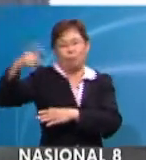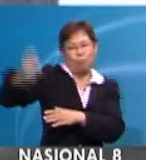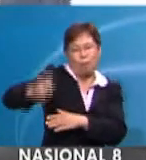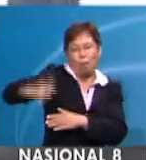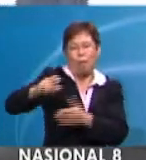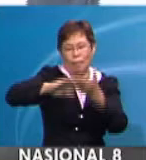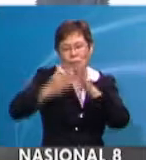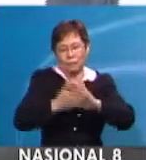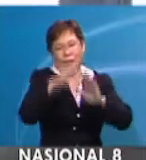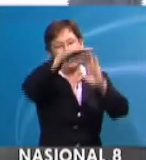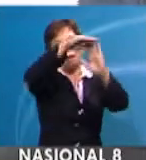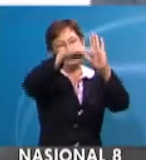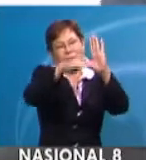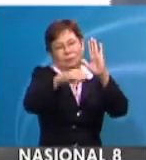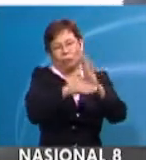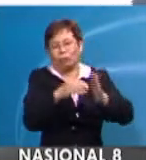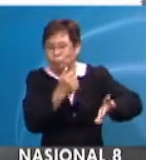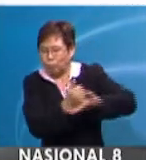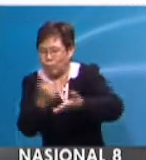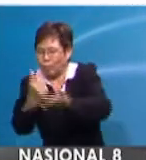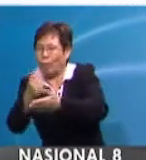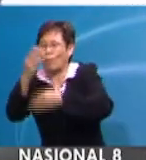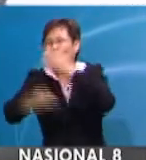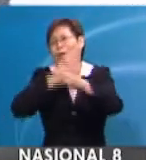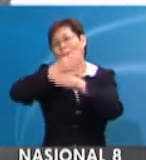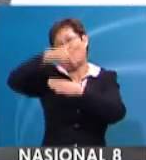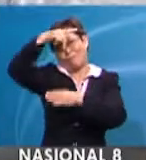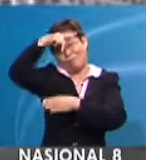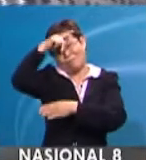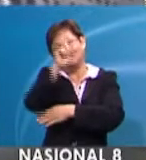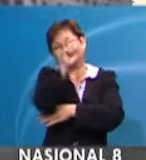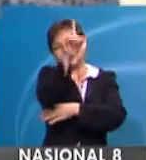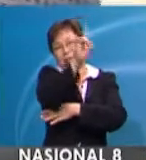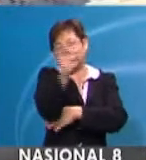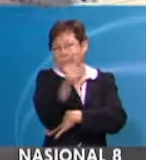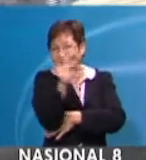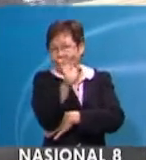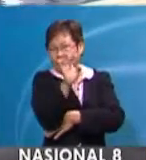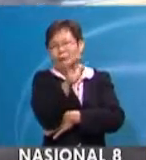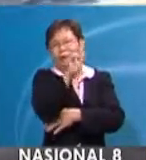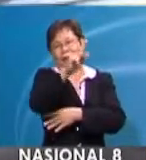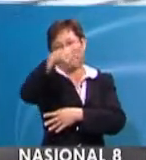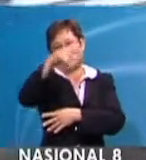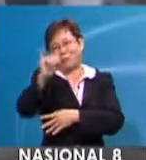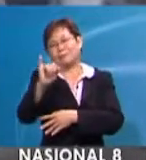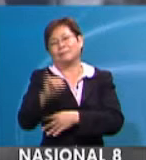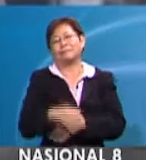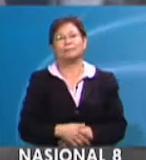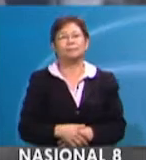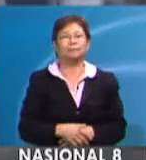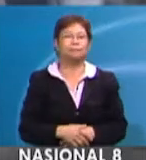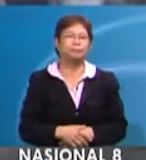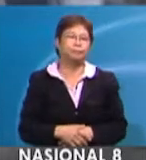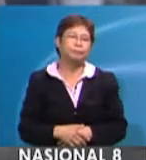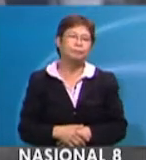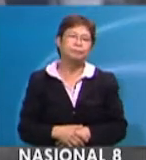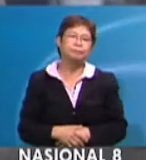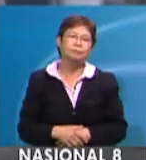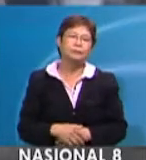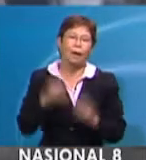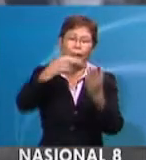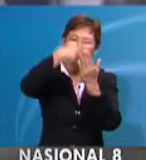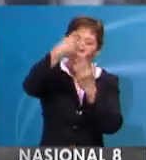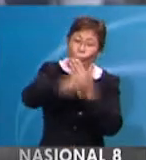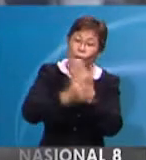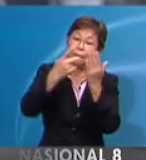diwajibkan menjadikan agenda membantu Bumiputera sebagai salah satu daripada KPI. Program yang saya amat